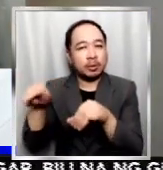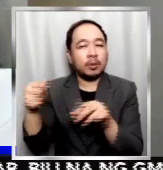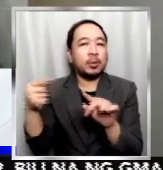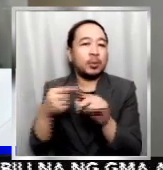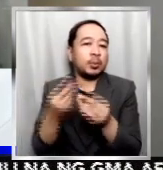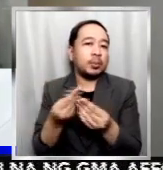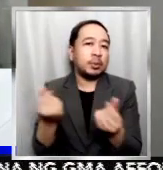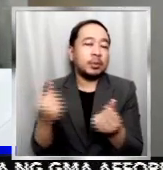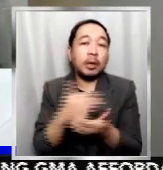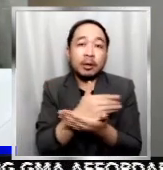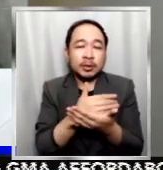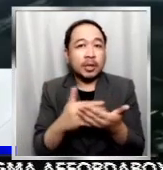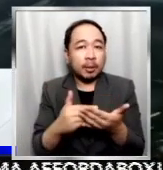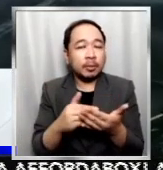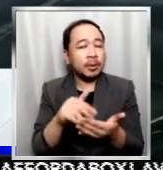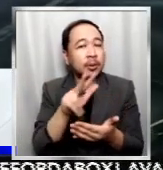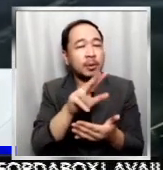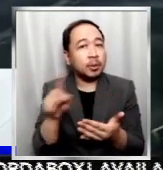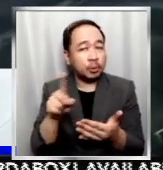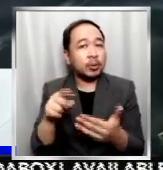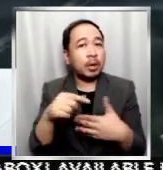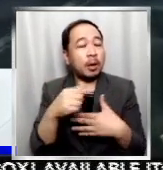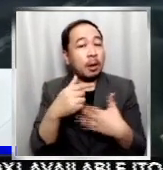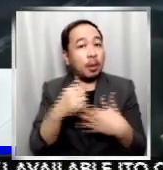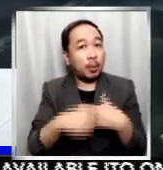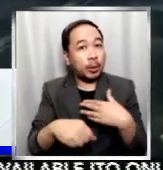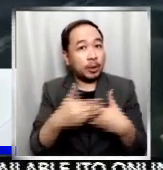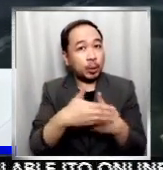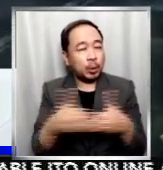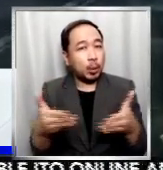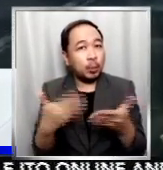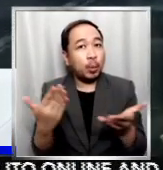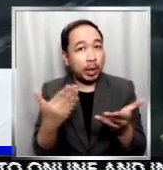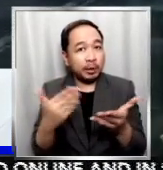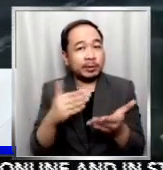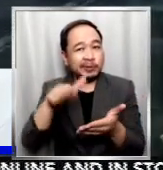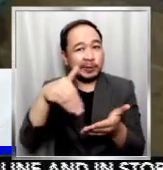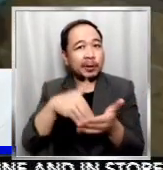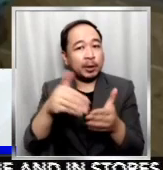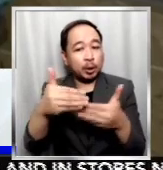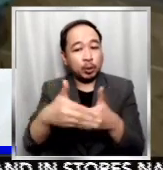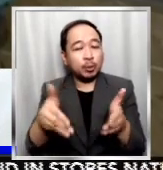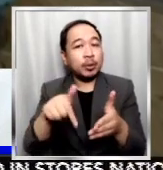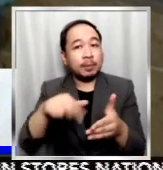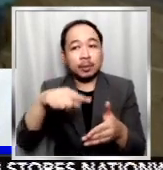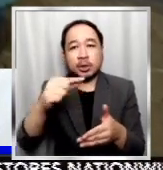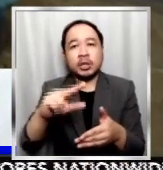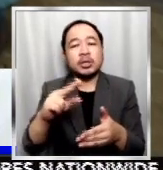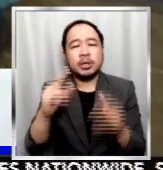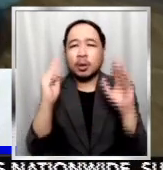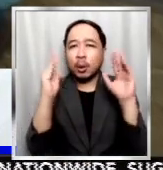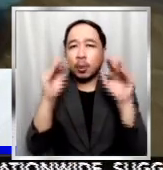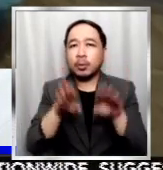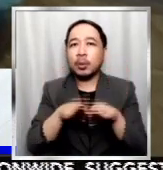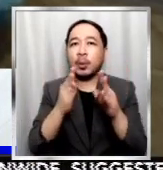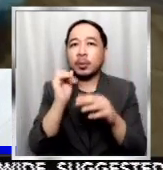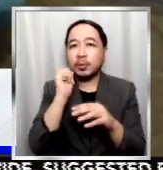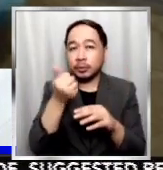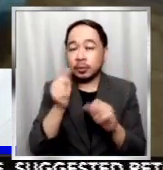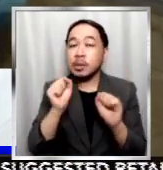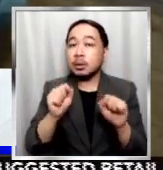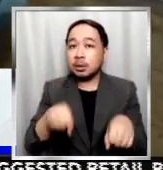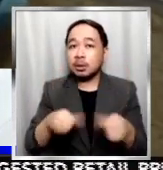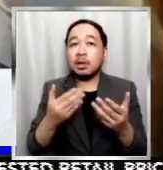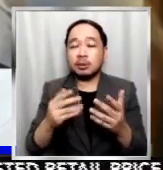sa 32 na operating room sa central block ng PGH, inaasahang magagamit na bukas para kahit papaano masimula